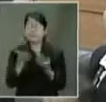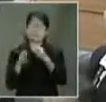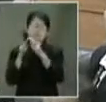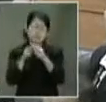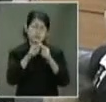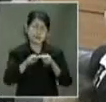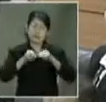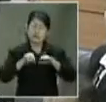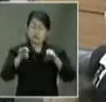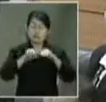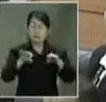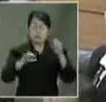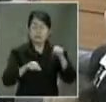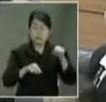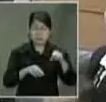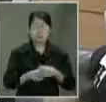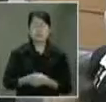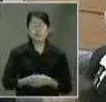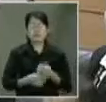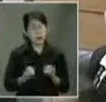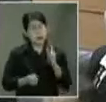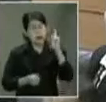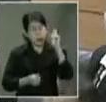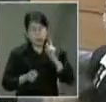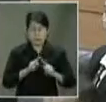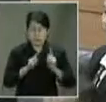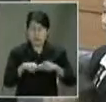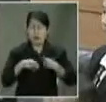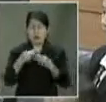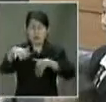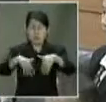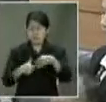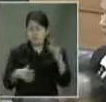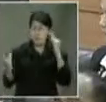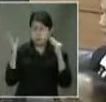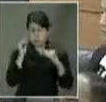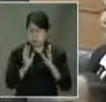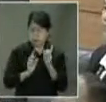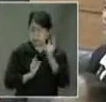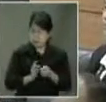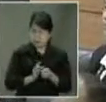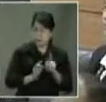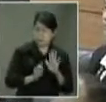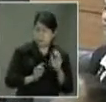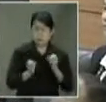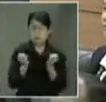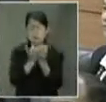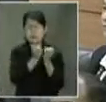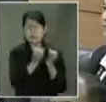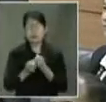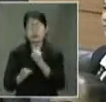บนี้มันลังแต่จะสร้างความแตกแยกให้เกิดขึ้นในสังคมนายใหญ่ผ